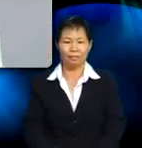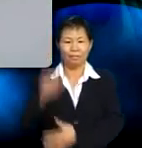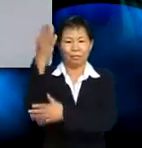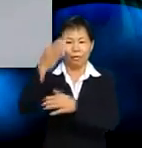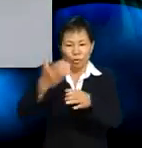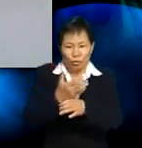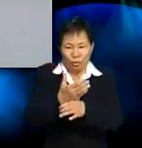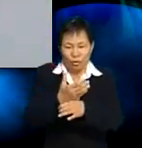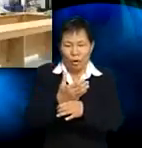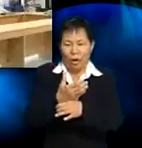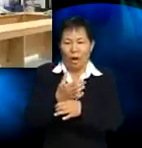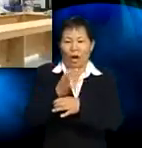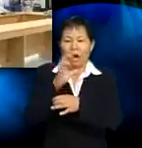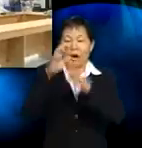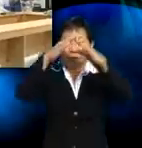kecil